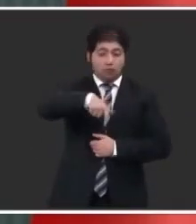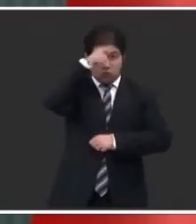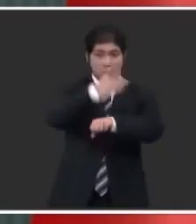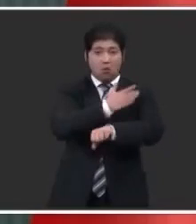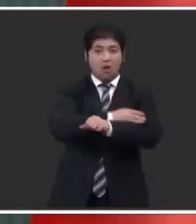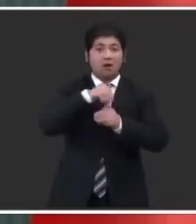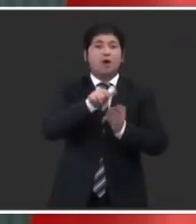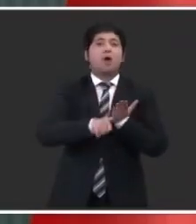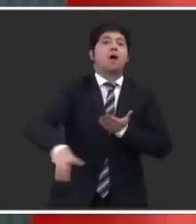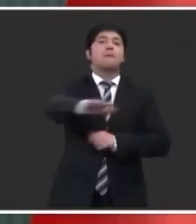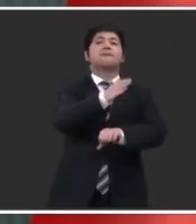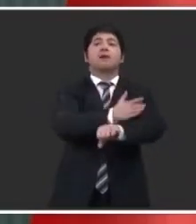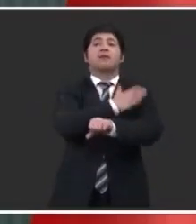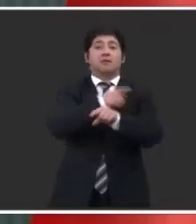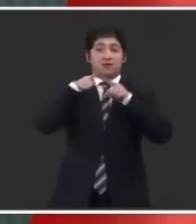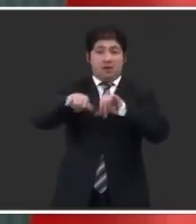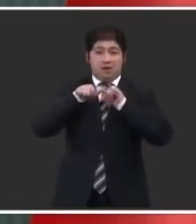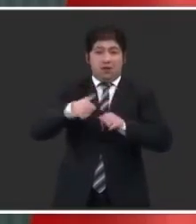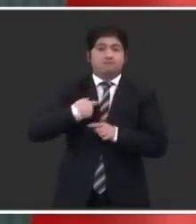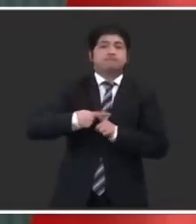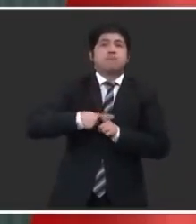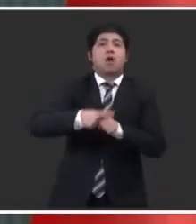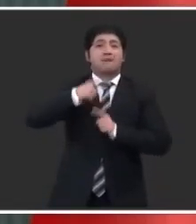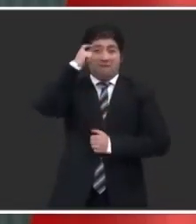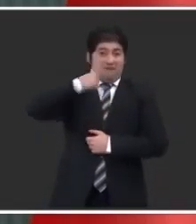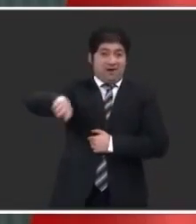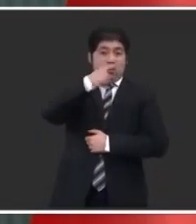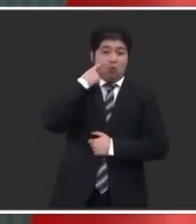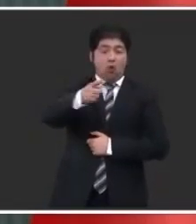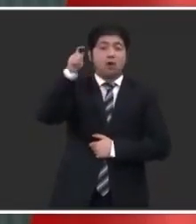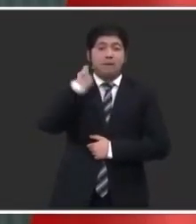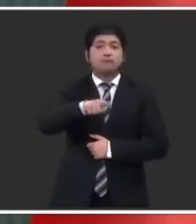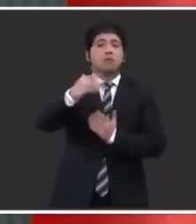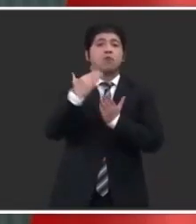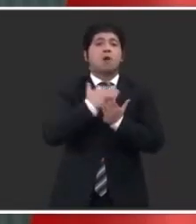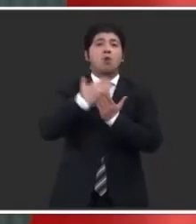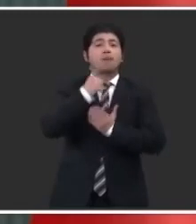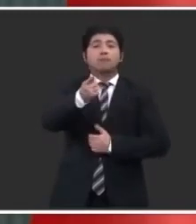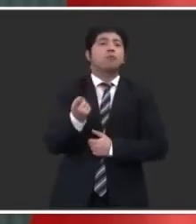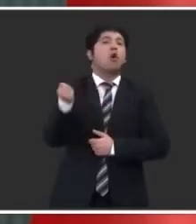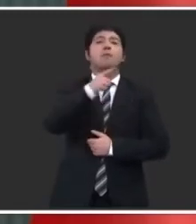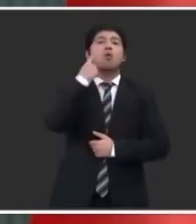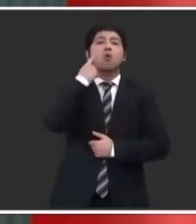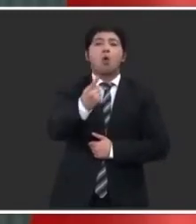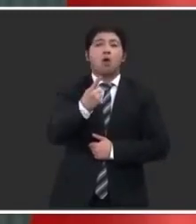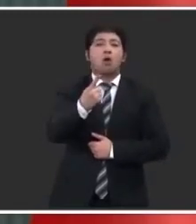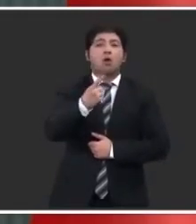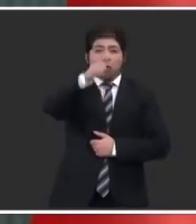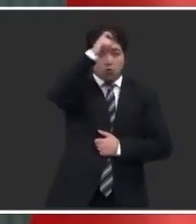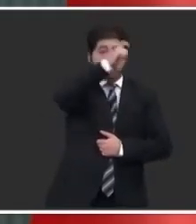ülkede yaşayan her vatandaşımızda paylaşma düşüncesinin ürünü bu programlardan biri de